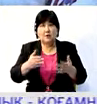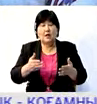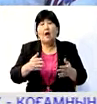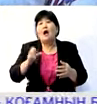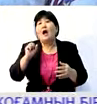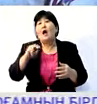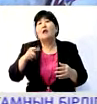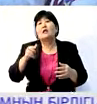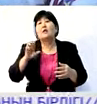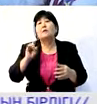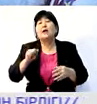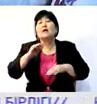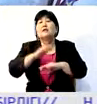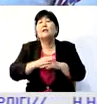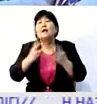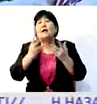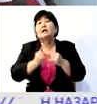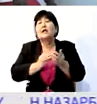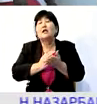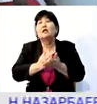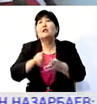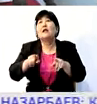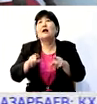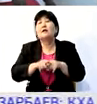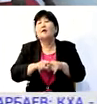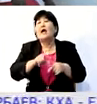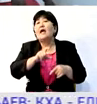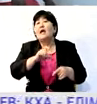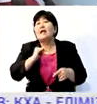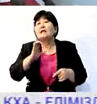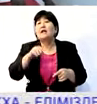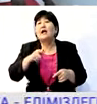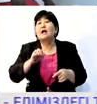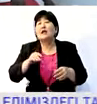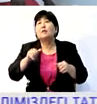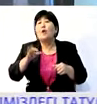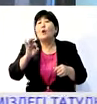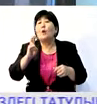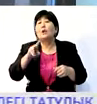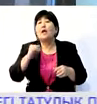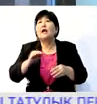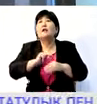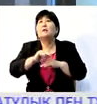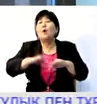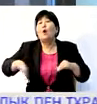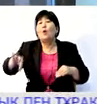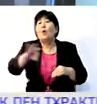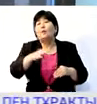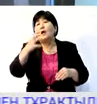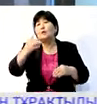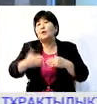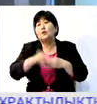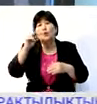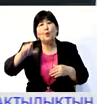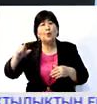Алгебра сабағының тақырбы статистика жиілік алқабы жиілік гистограммасы деп аталды. Онлайн форматтағы дәрісті облыс бойынша 500-ге жуық